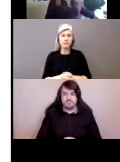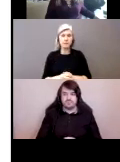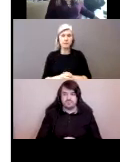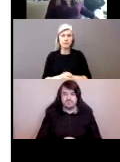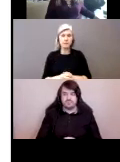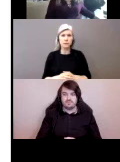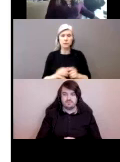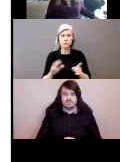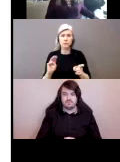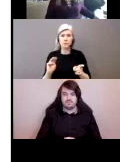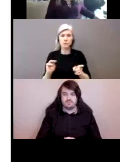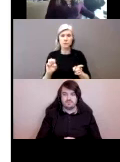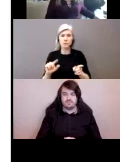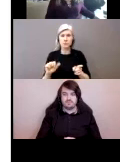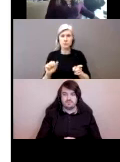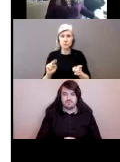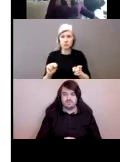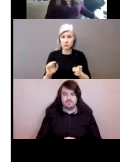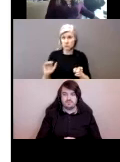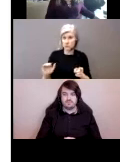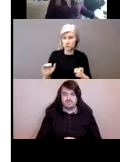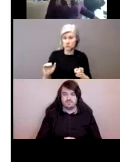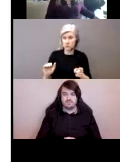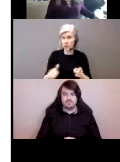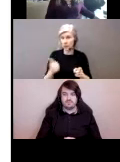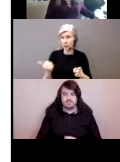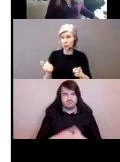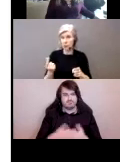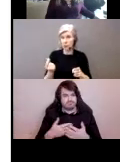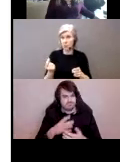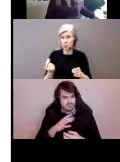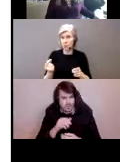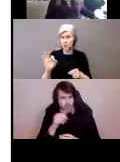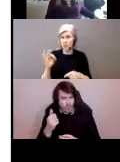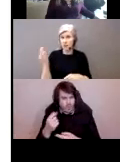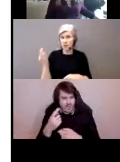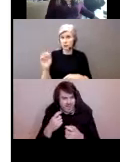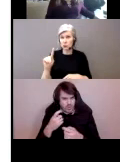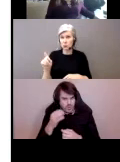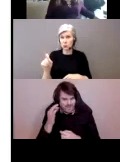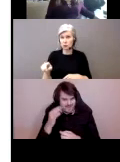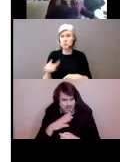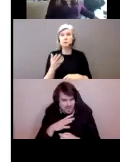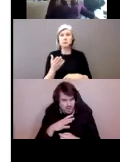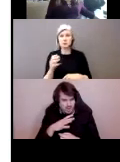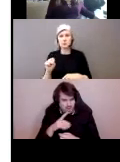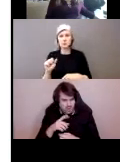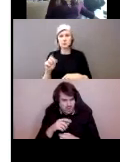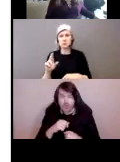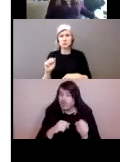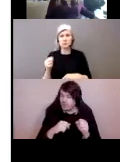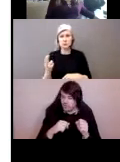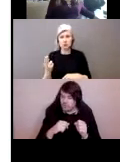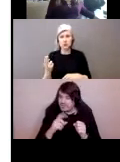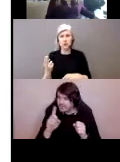Sarah, do we have another question in French lined up? Attends, une autre question en français? Oui, un instant.